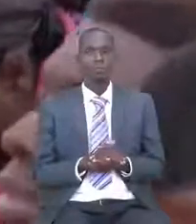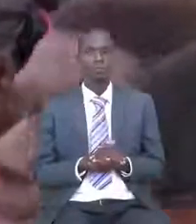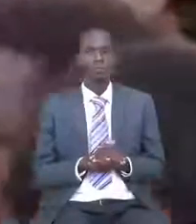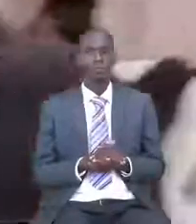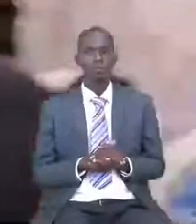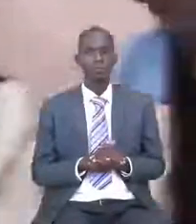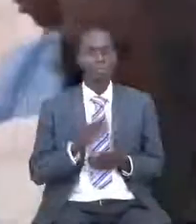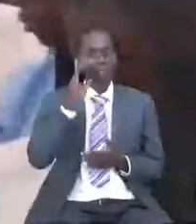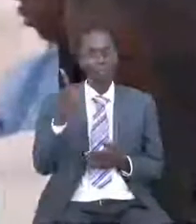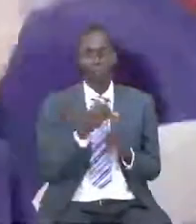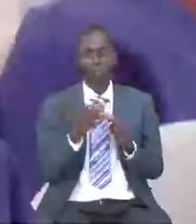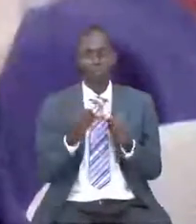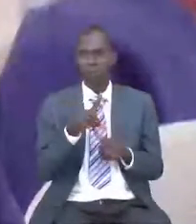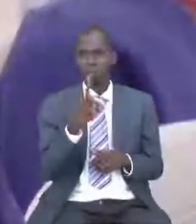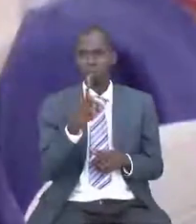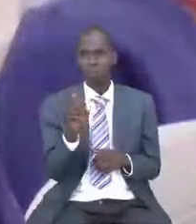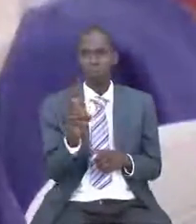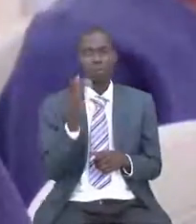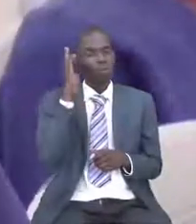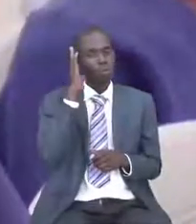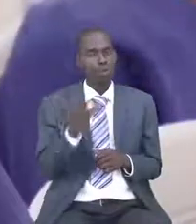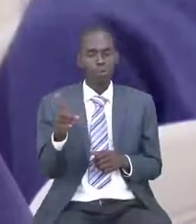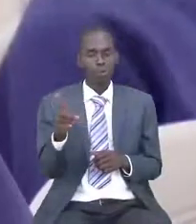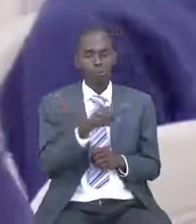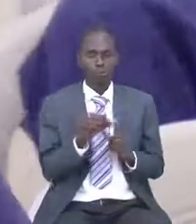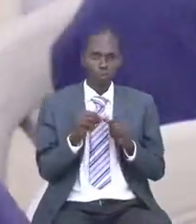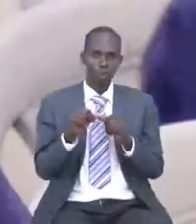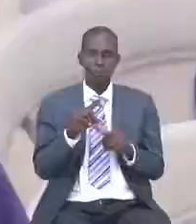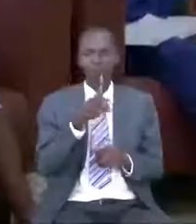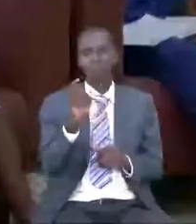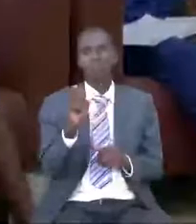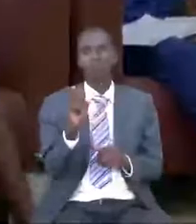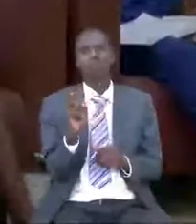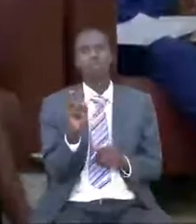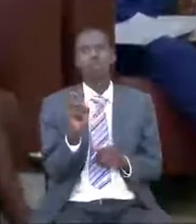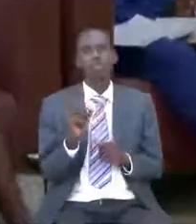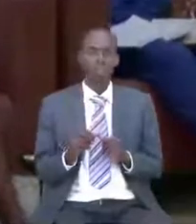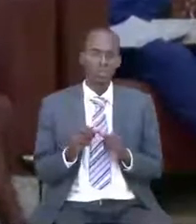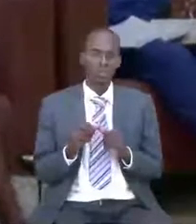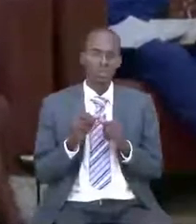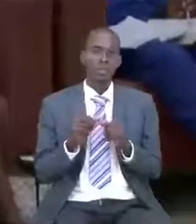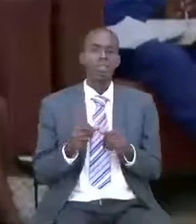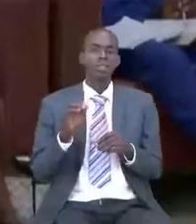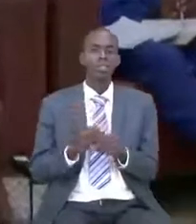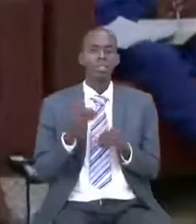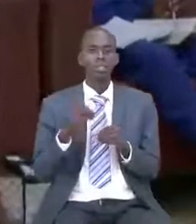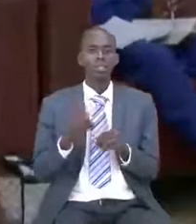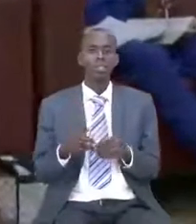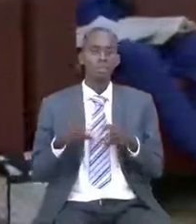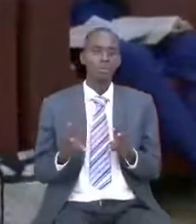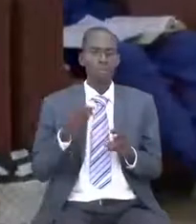Au nom de Jésus. Est-ce que tu vas y rester? J'ai dit, est-ce que tu vas y rester?